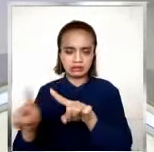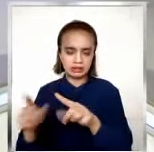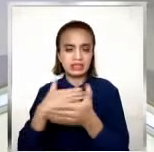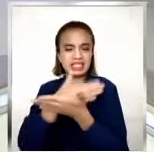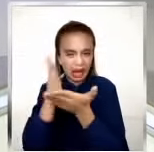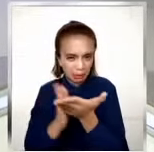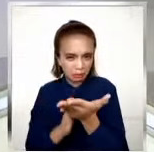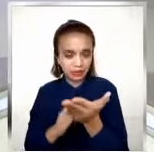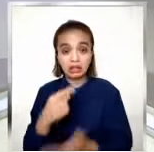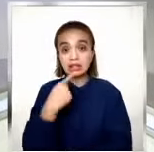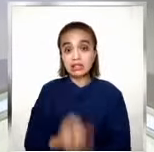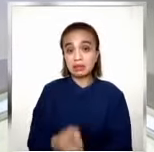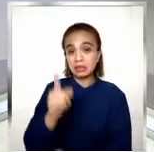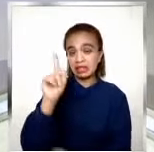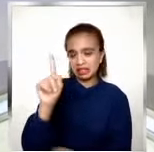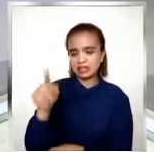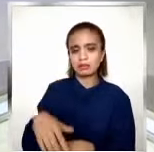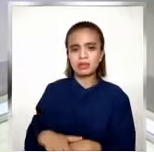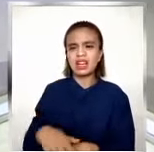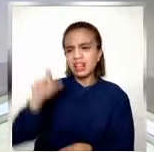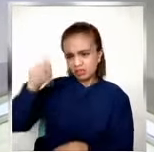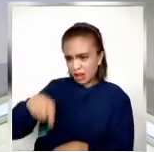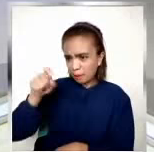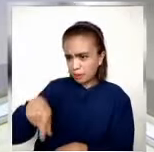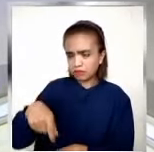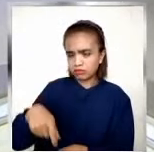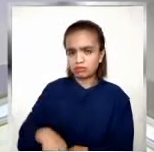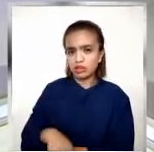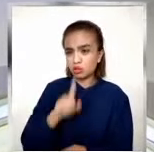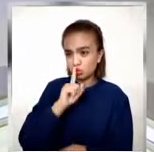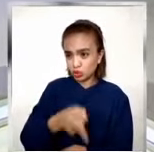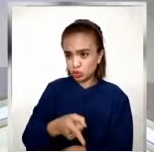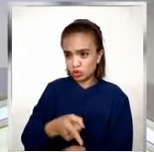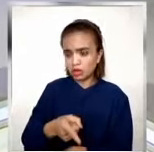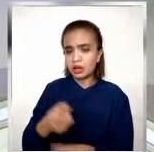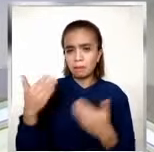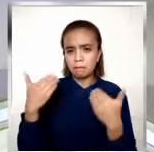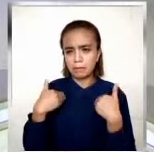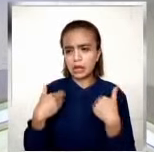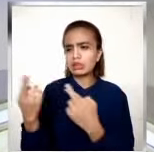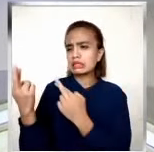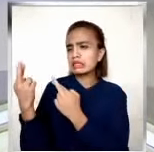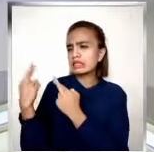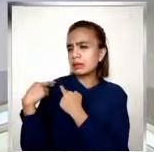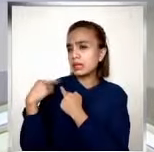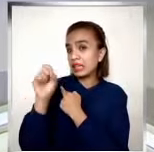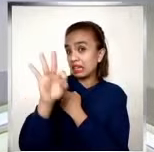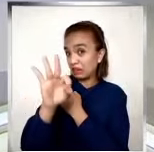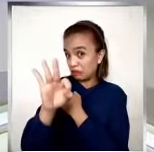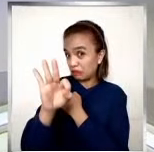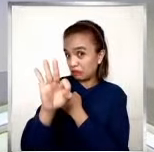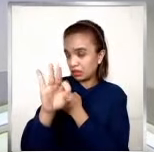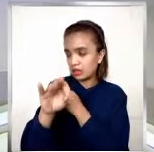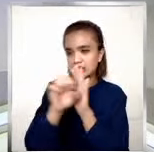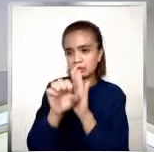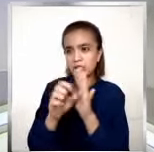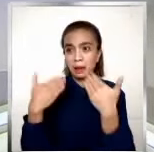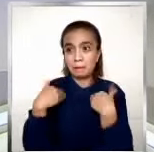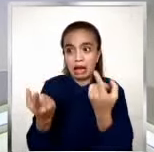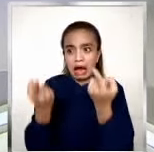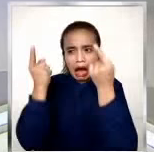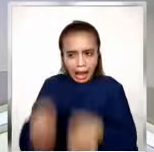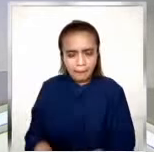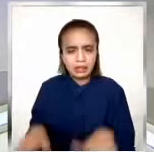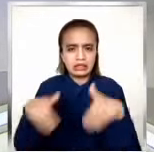netizen, dapat daw ay masiguro munang may managot sakaling may mangyayari o mangyari sa mga batang